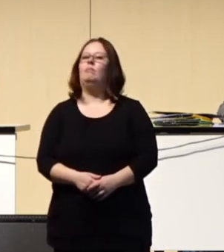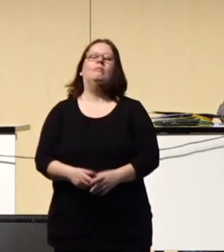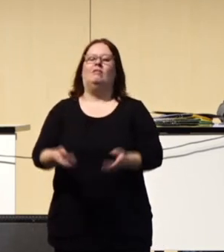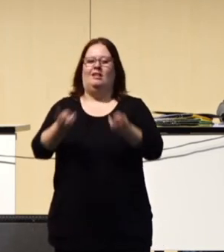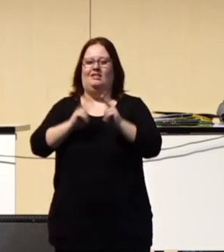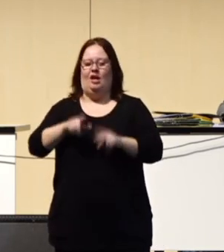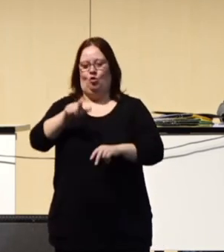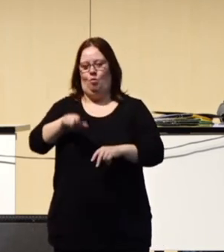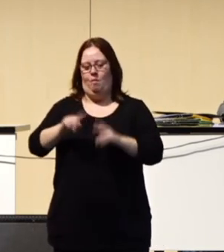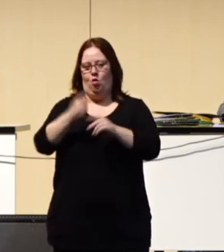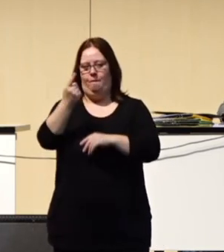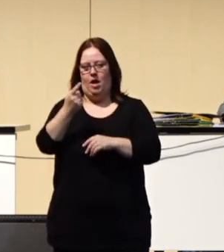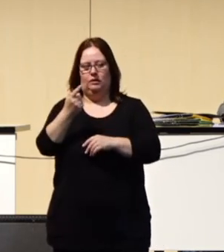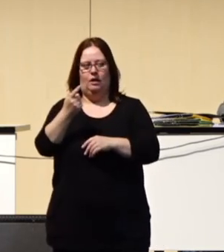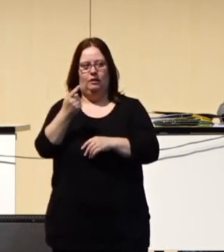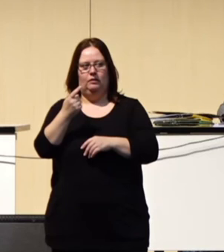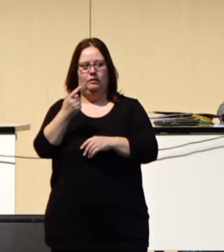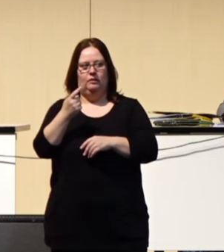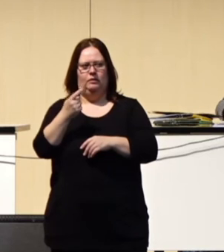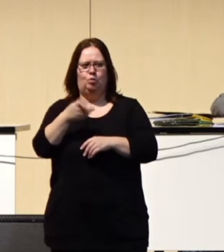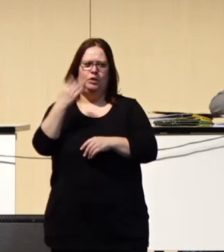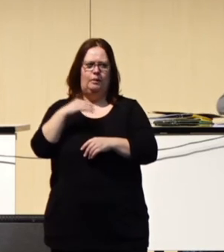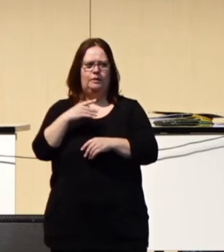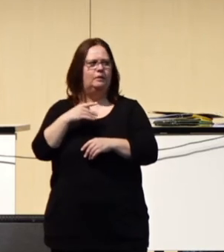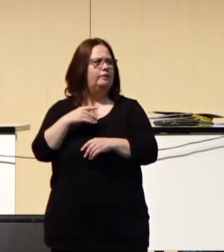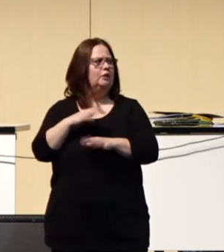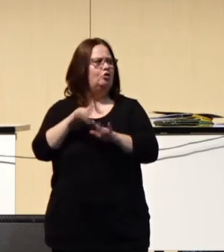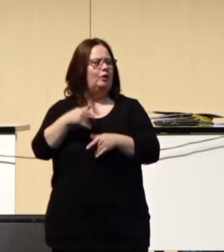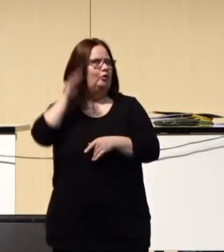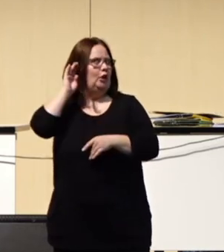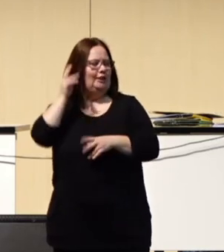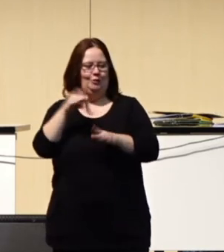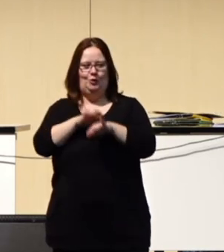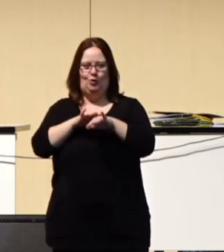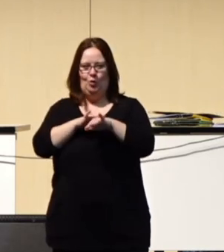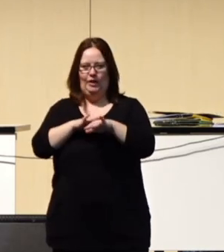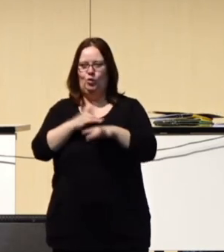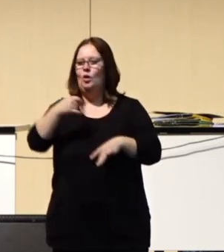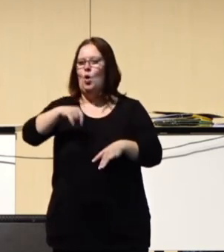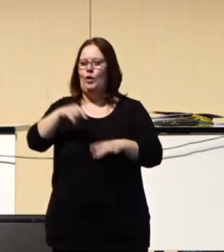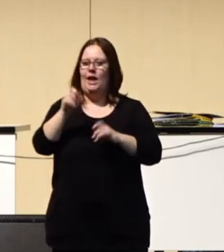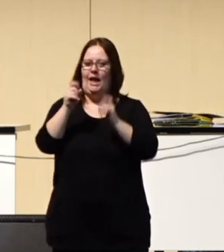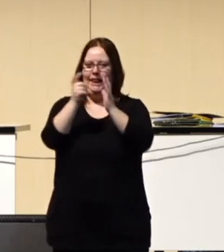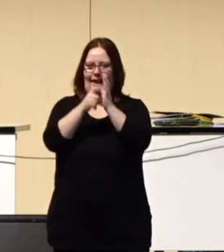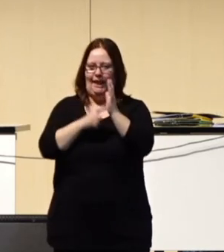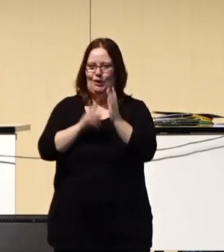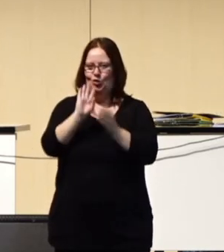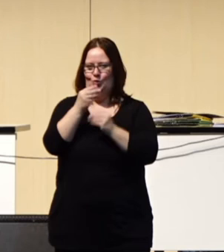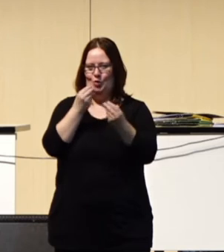Sehr geehrter Oberbürgermeister, Sie waren etwas verstümmelt zu verstehen. Entschuldigung. Ja, wir haben heute schon über Digitalisierung